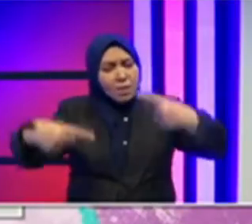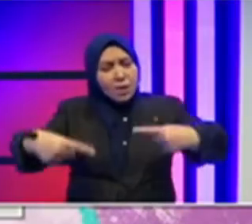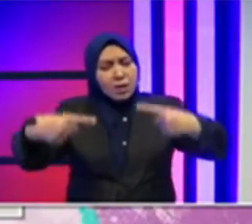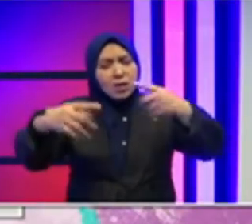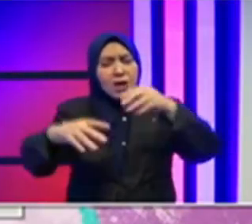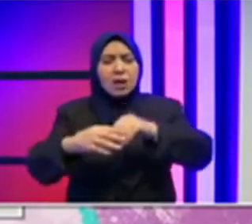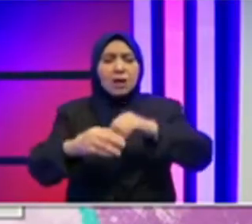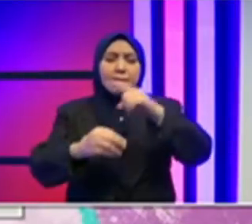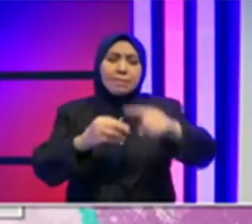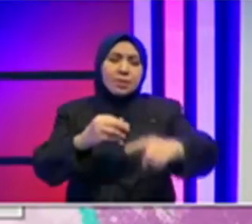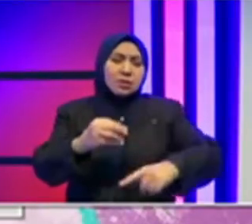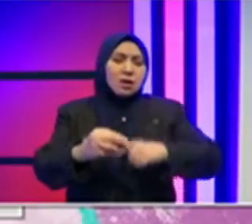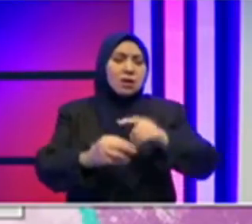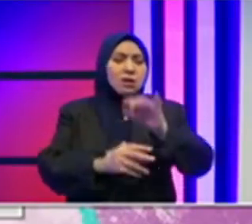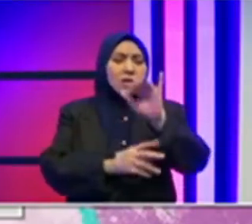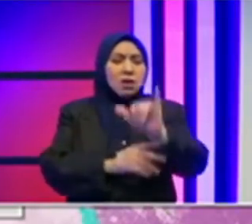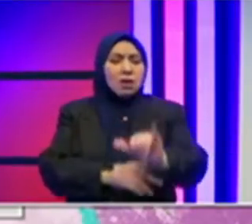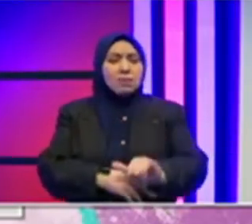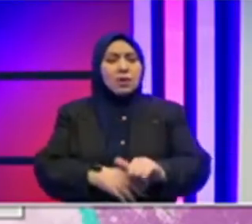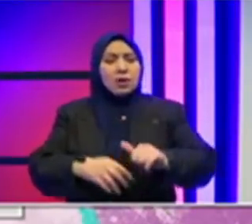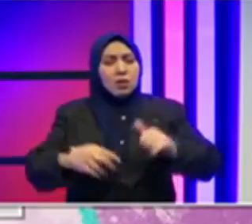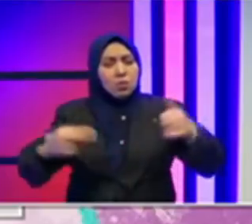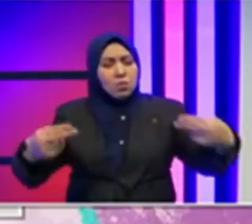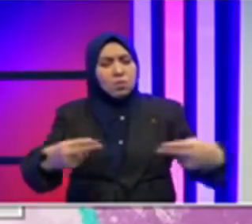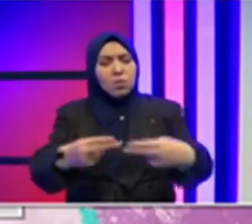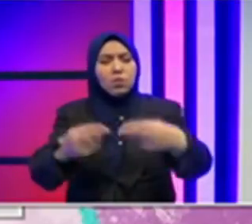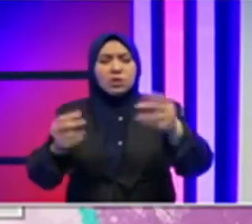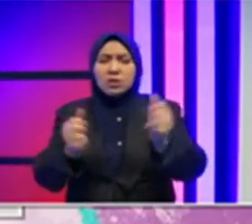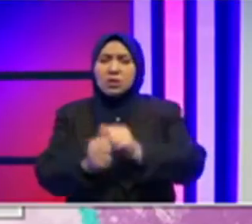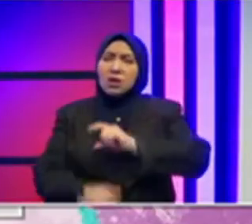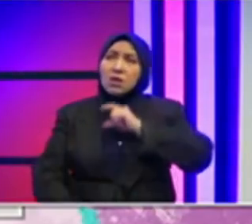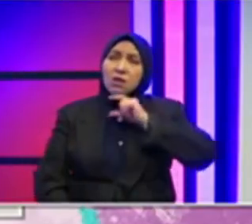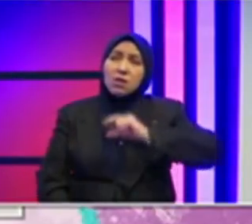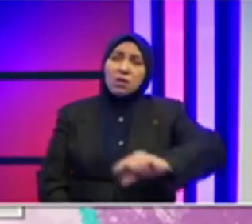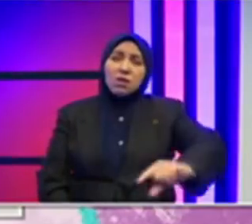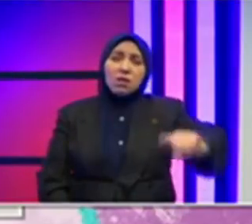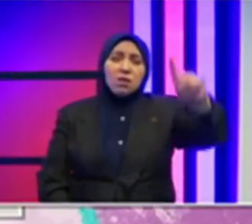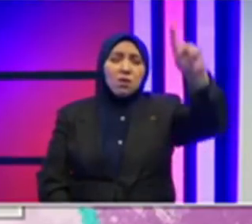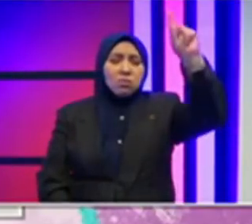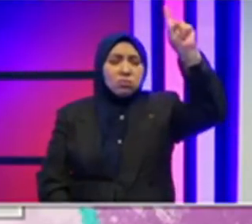يجادل في الله بغير علم